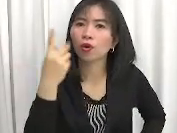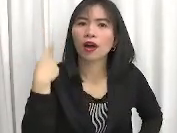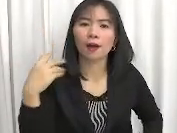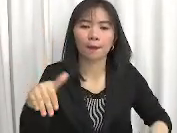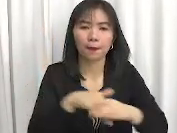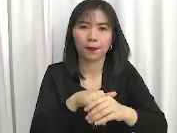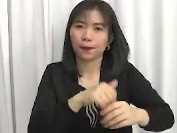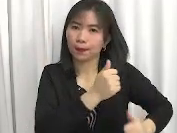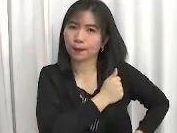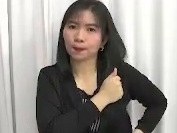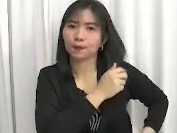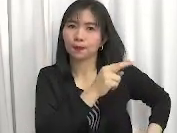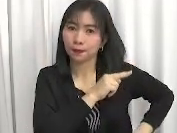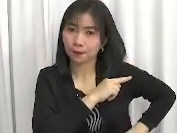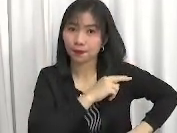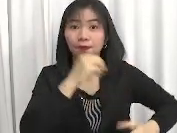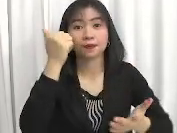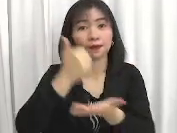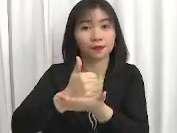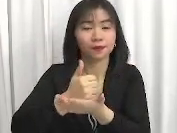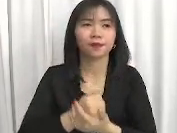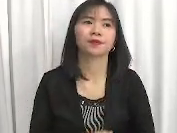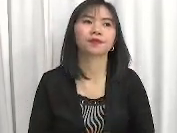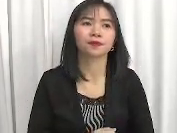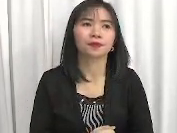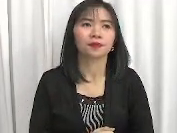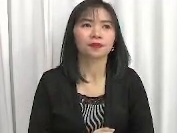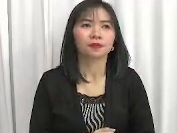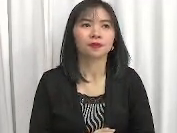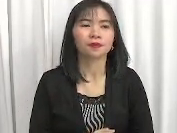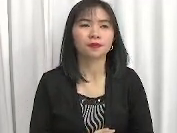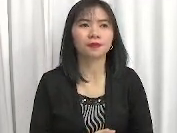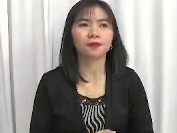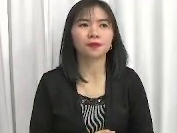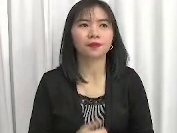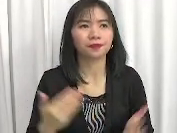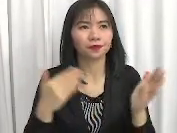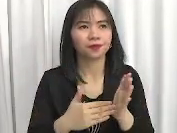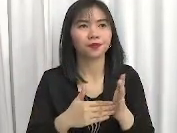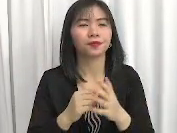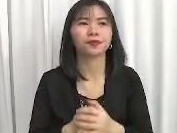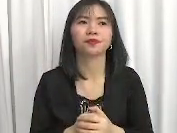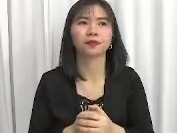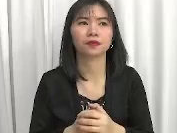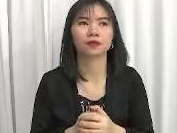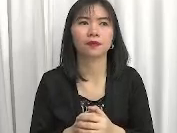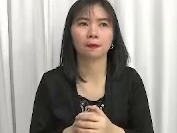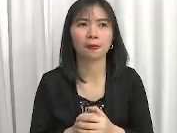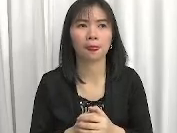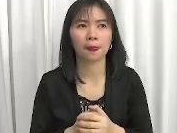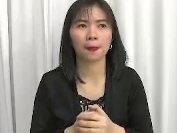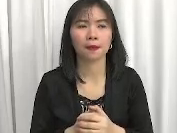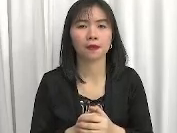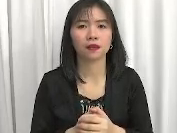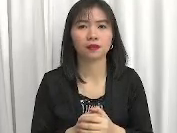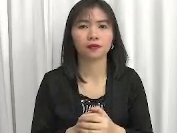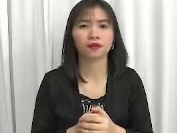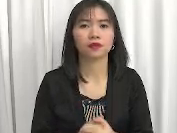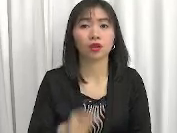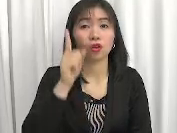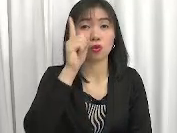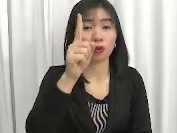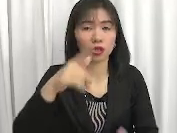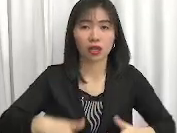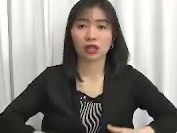asawa. Wow. Amen. Amen. Alam niyo, mga kapatid, mahirap talaga ang buhay ng isang